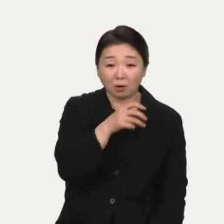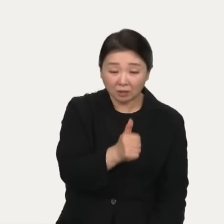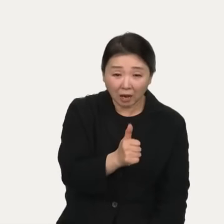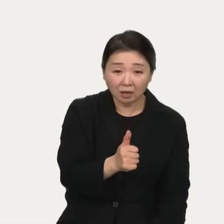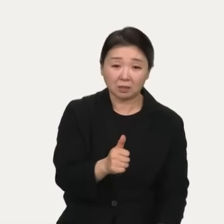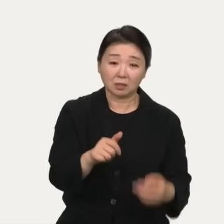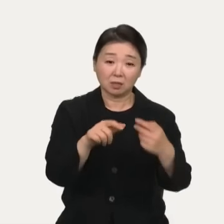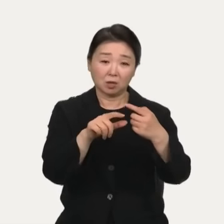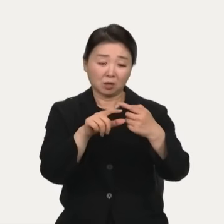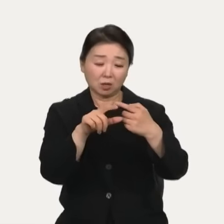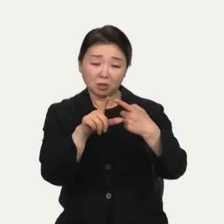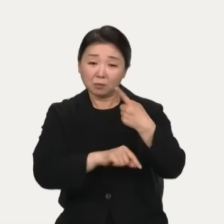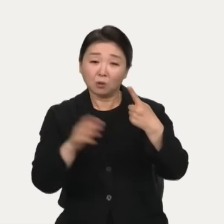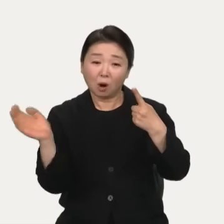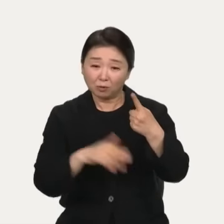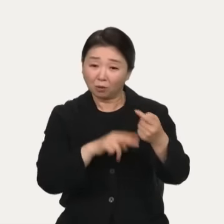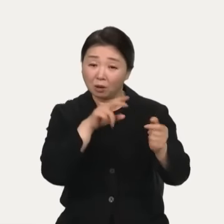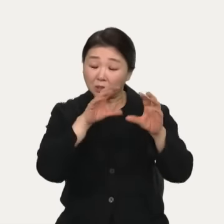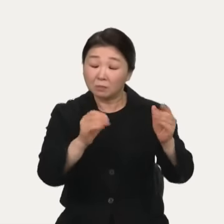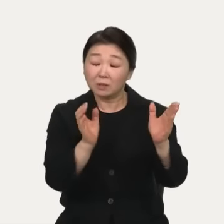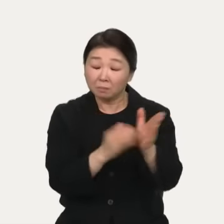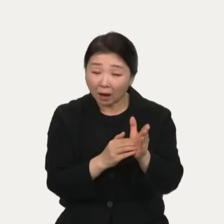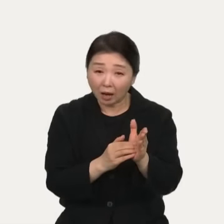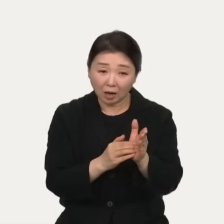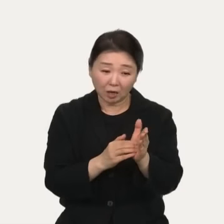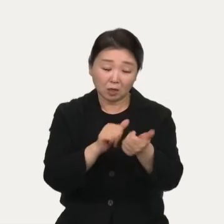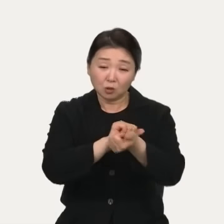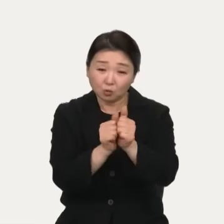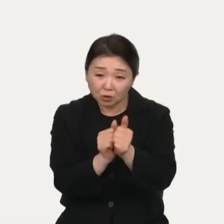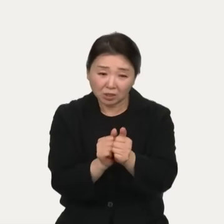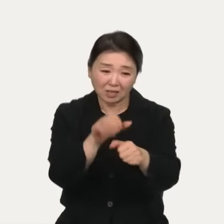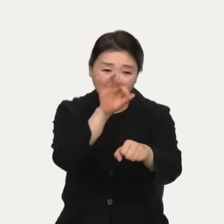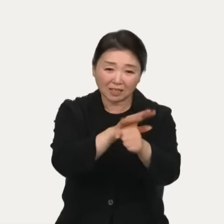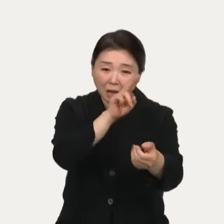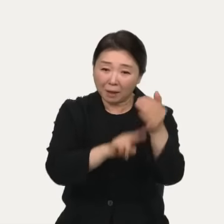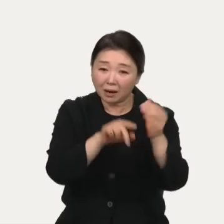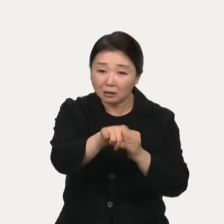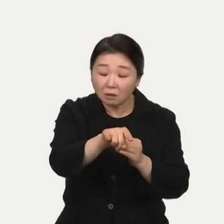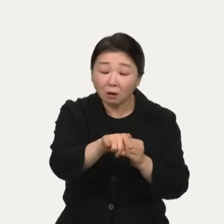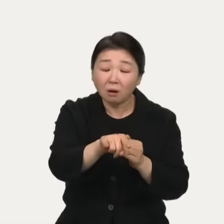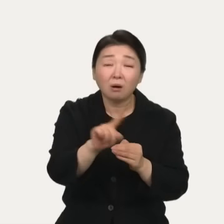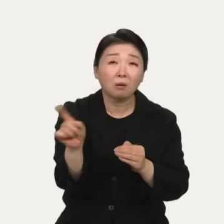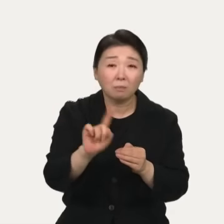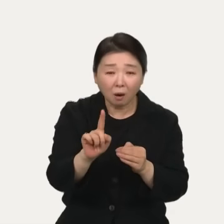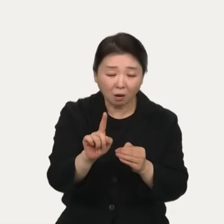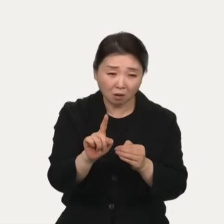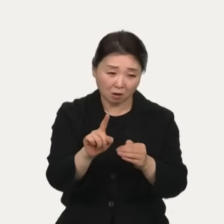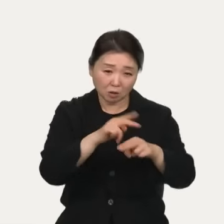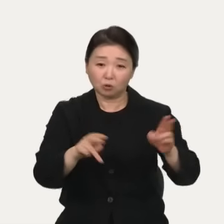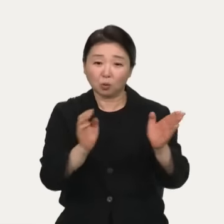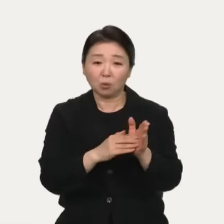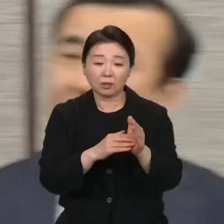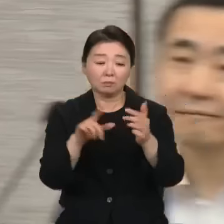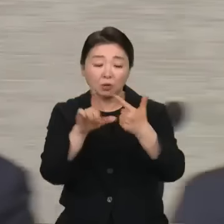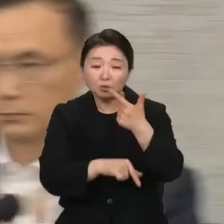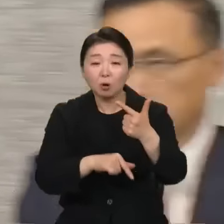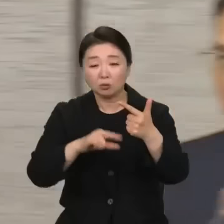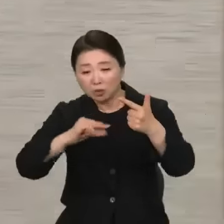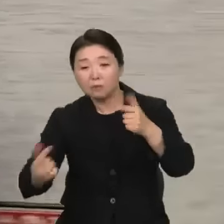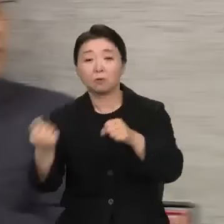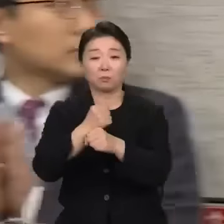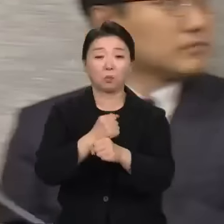금지해온 주식시장 공매도에 대해 개인적인 욕심이나 계획은 6월 중 공매도 일부를 재개하는 거라고 밝혔습니다.